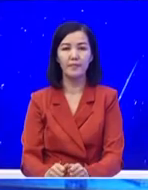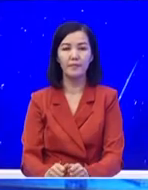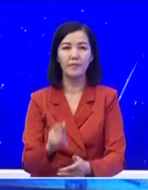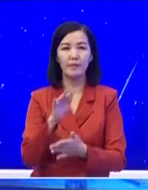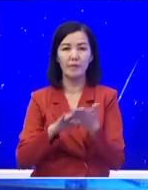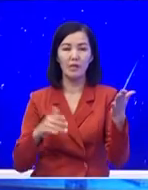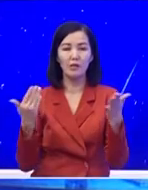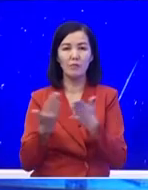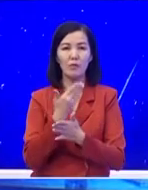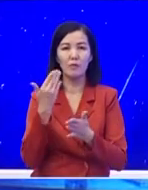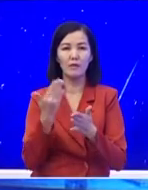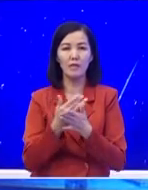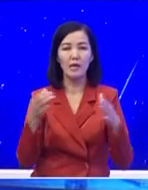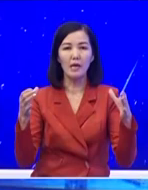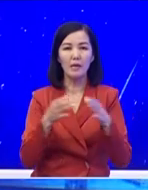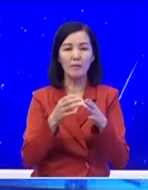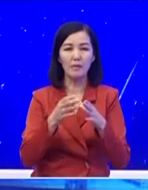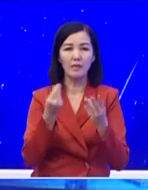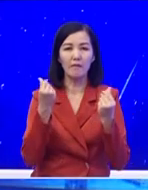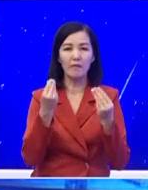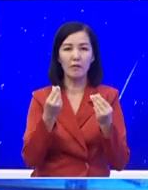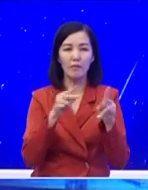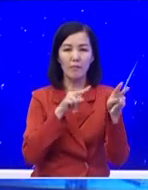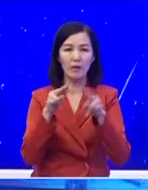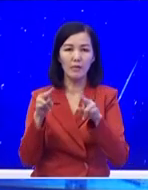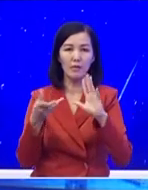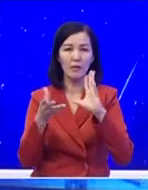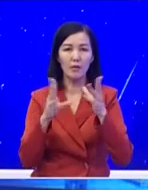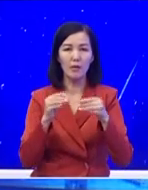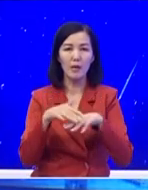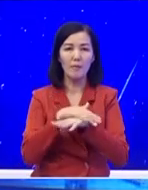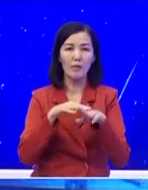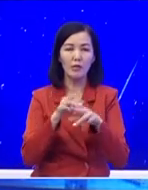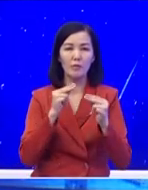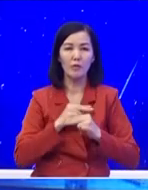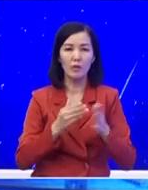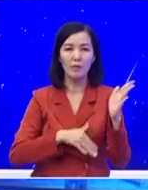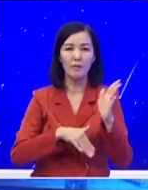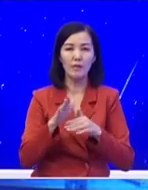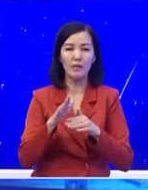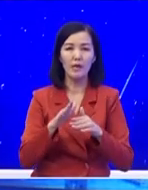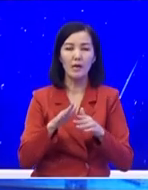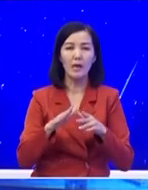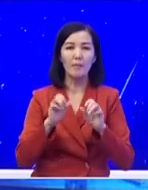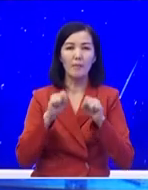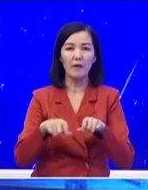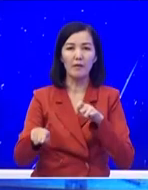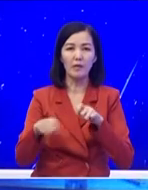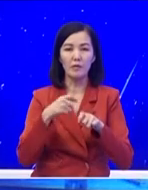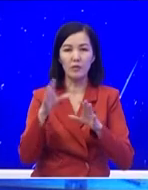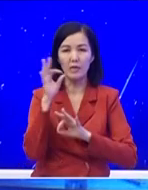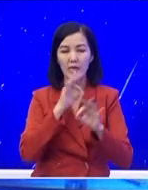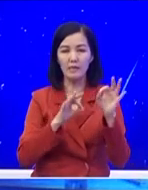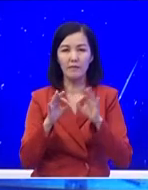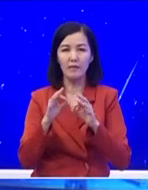Продолжаем выпуск. Комитет по финансовому мониторингу продолжает масштабную работу по выявлению и пресечению правонарушений при реализации лекарственных